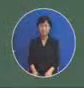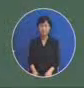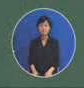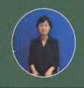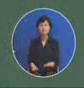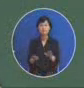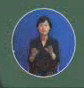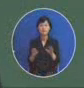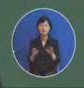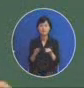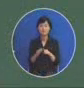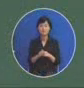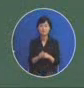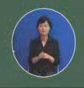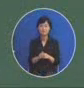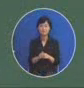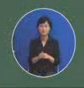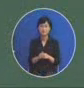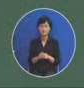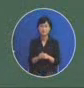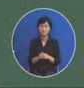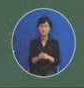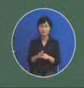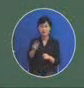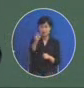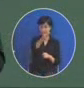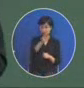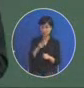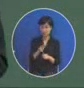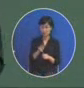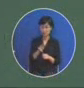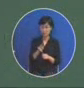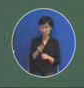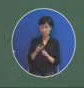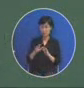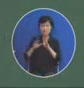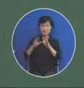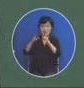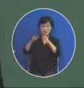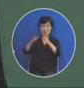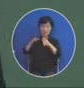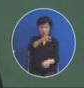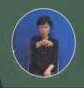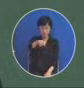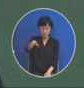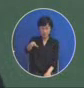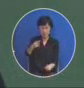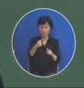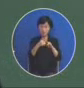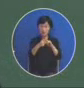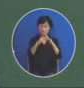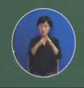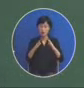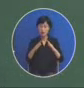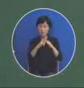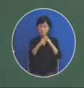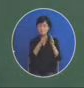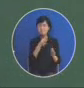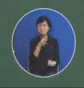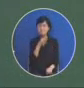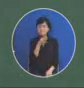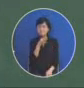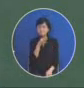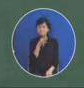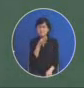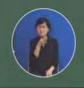전국 우리 세계 성전 건축하는 분들이 한 가지 아시면 됩니다. There's one thing that those who are constructing the temple in